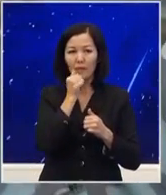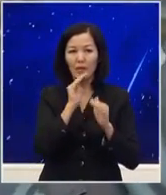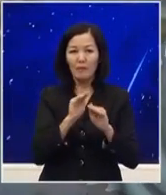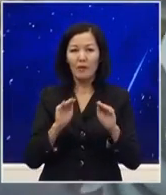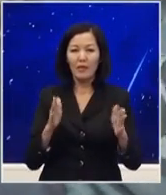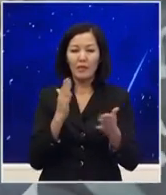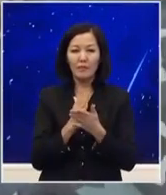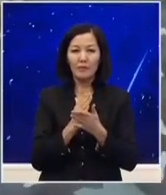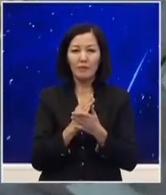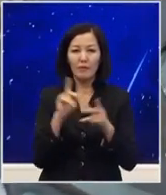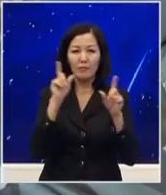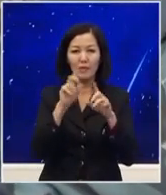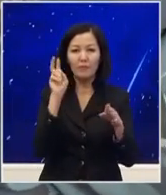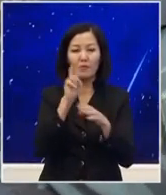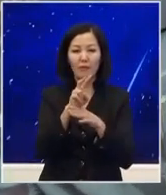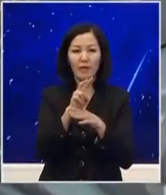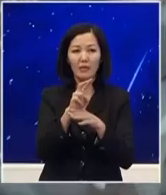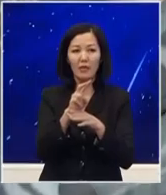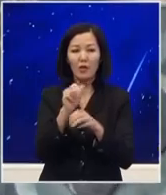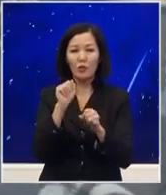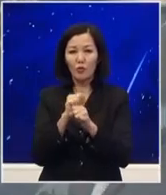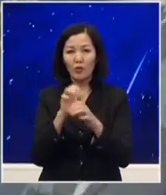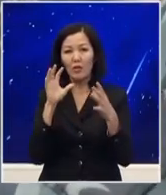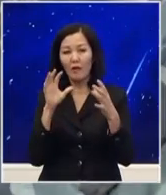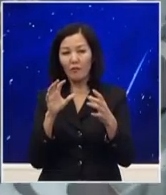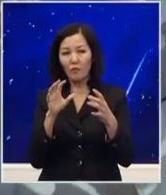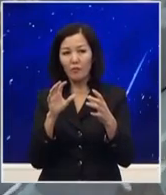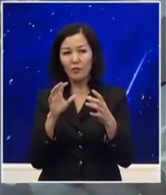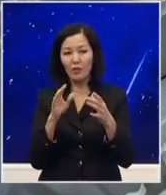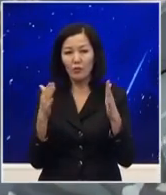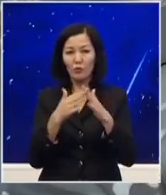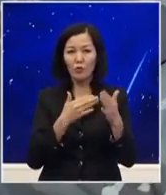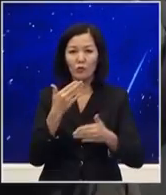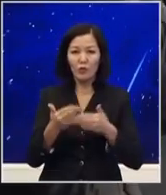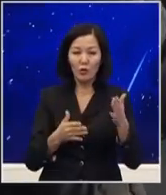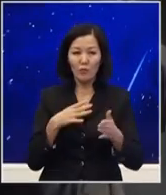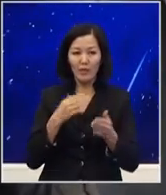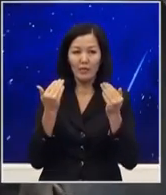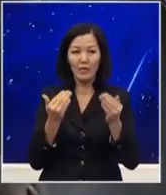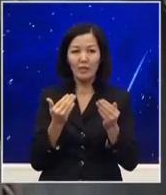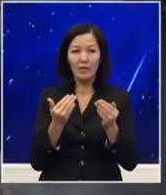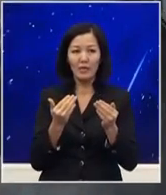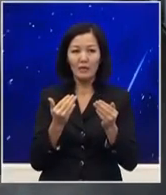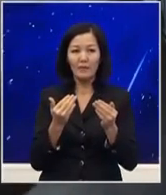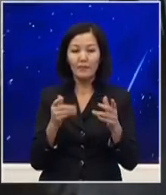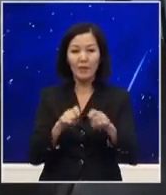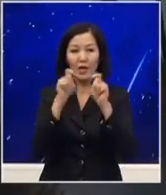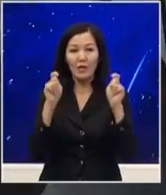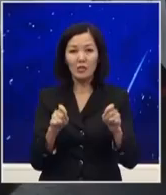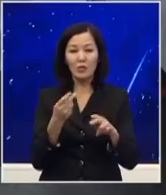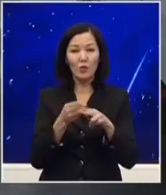барады мысалы. Осы жерден тоқтайды автобус, соған былай үйге жаяу баратын. Ең мына ашылды, өте